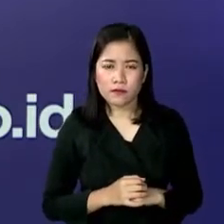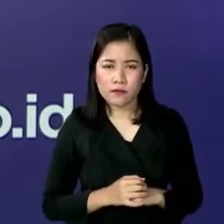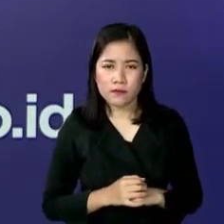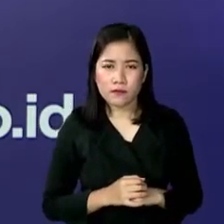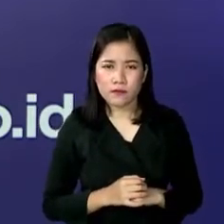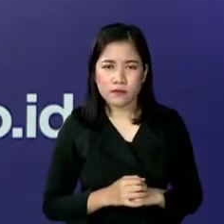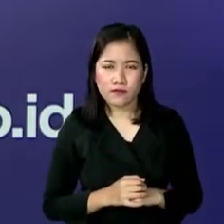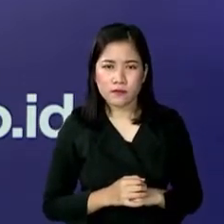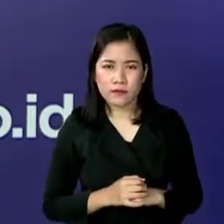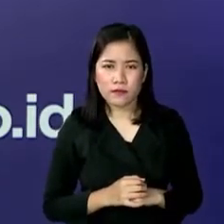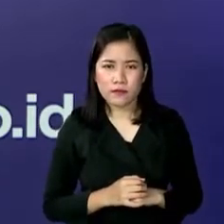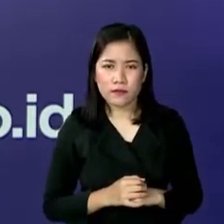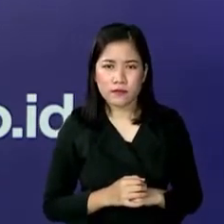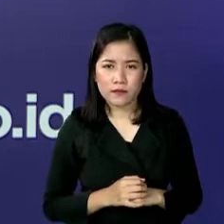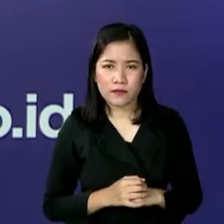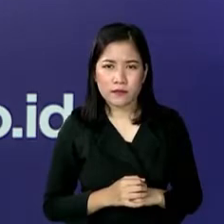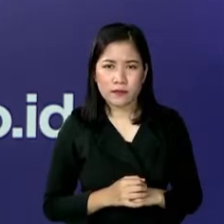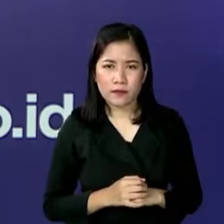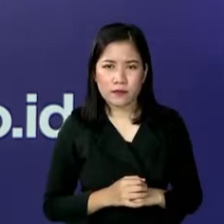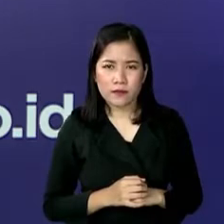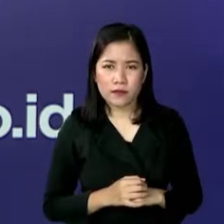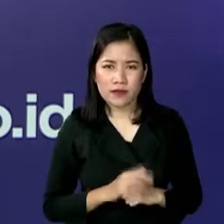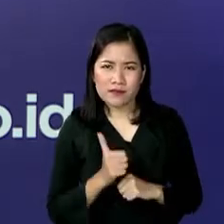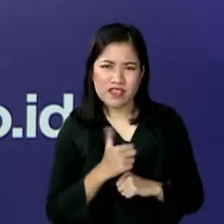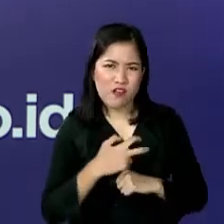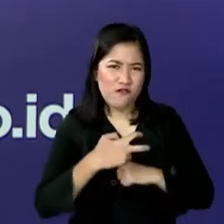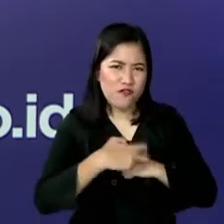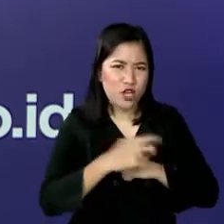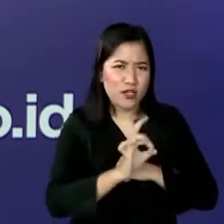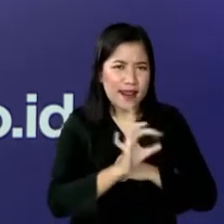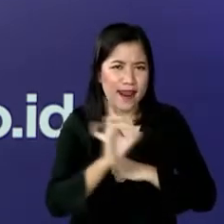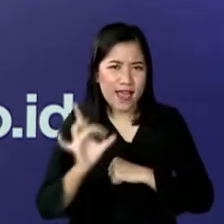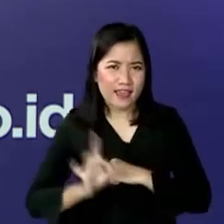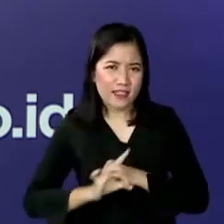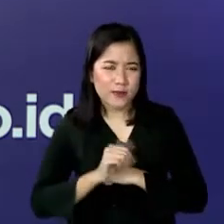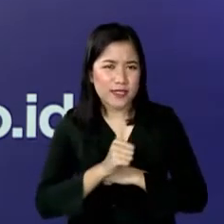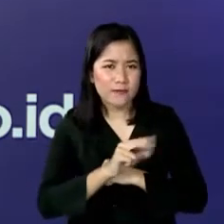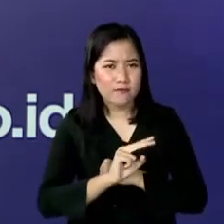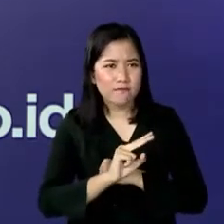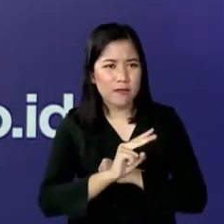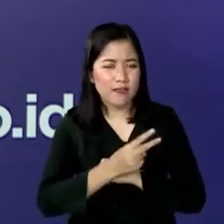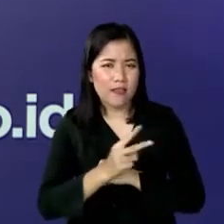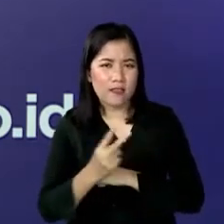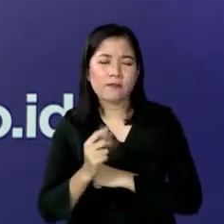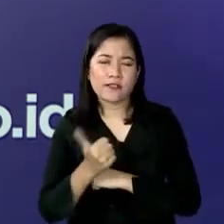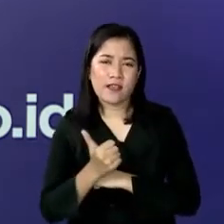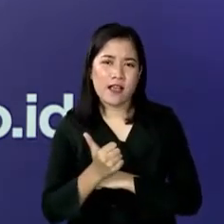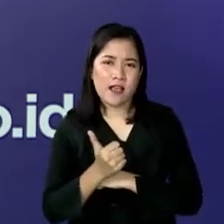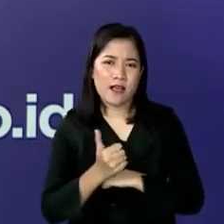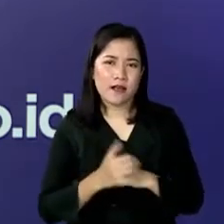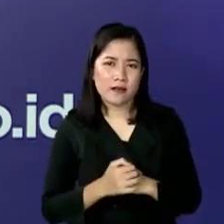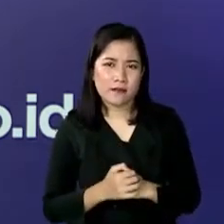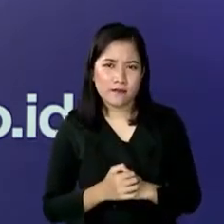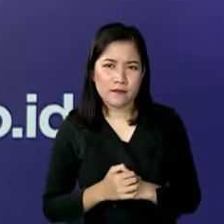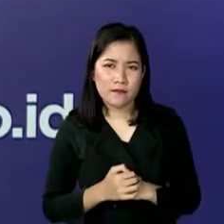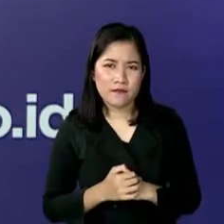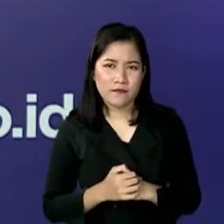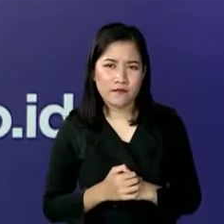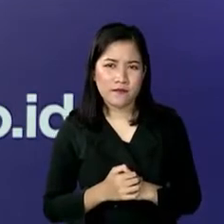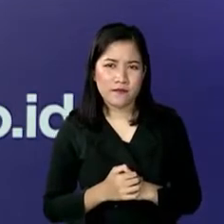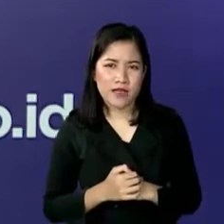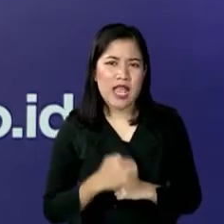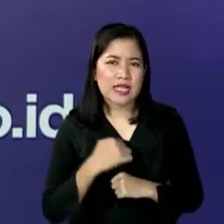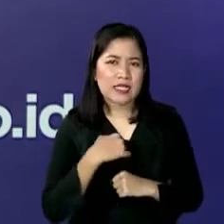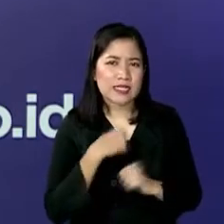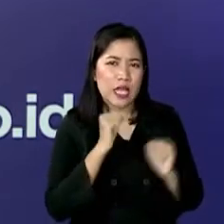membuat eh bentuk virus yang lainnya jadi itu yang membuat kita saya